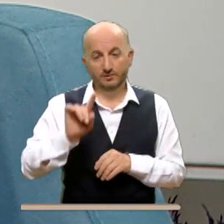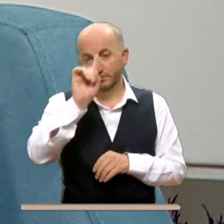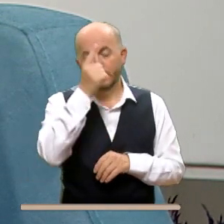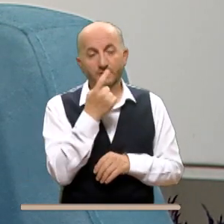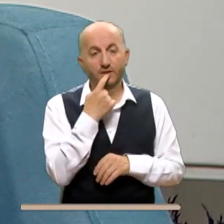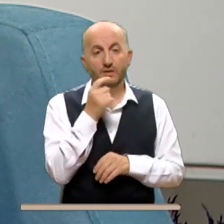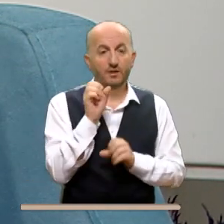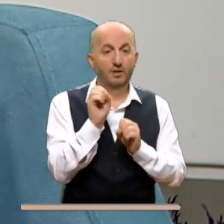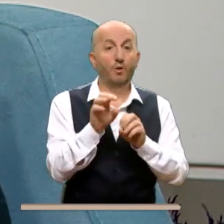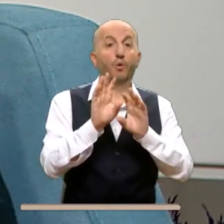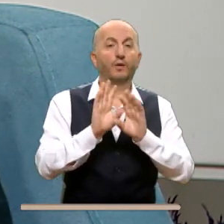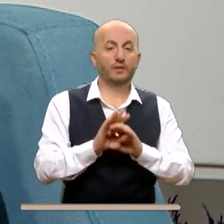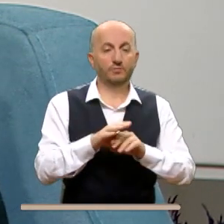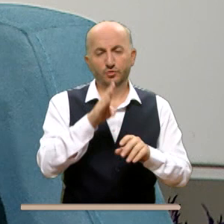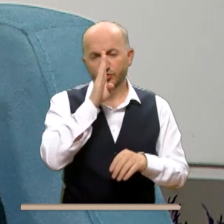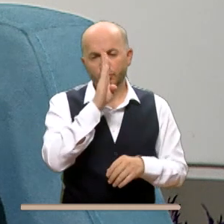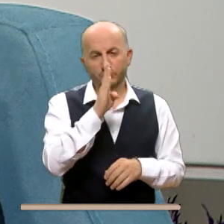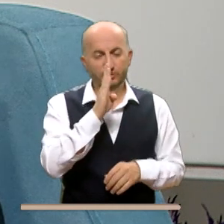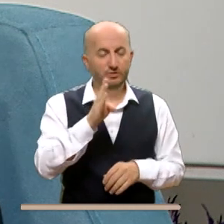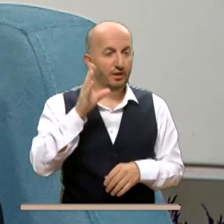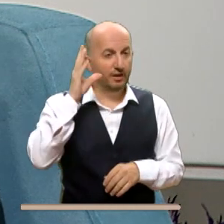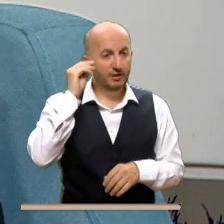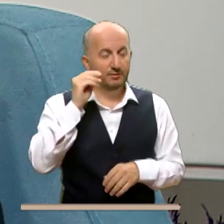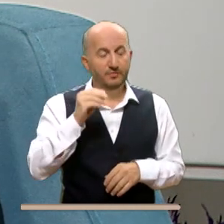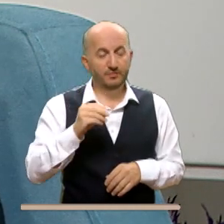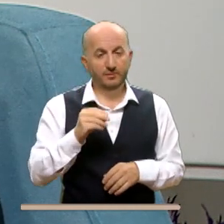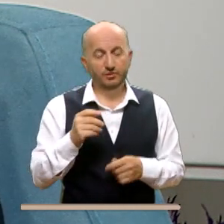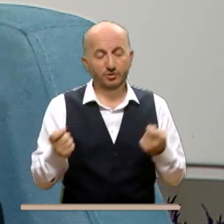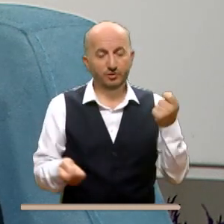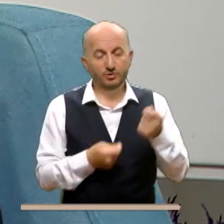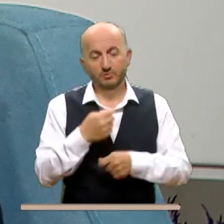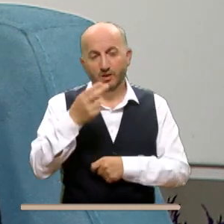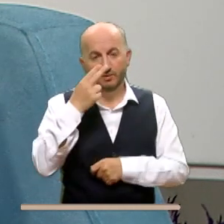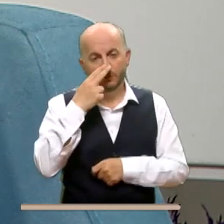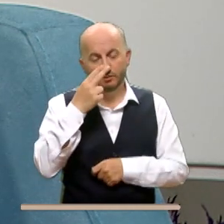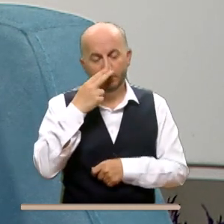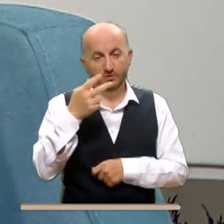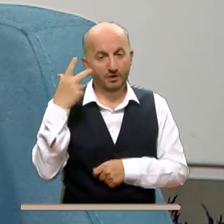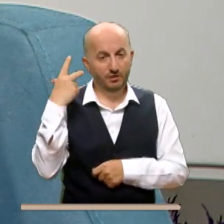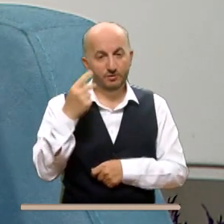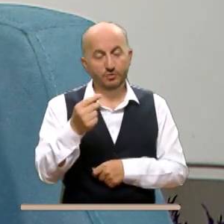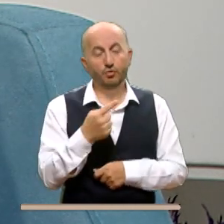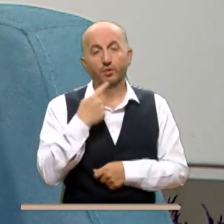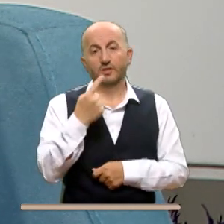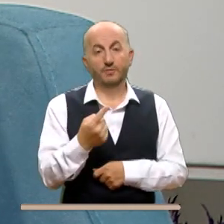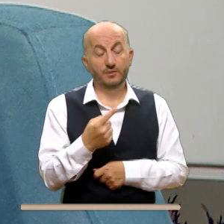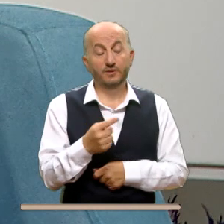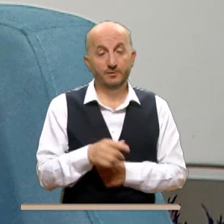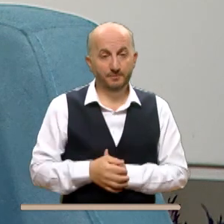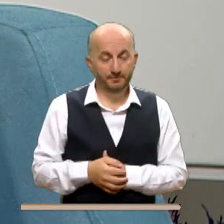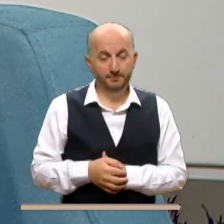öğretmiyor. Ciddi anlamda disiplinli çalışma alışkanlığı da aşılıyor diyebilirim. Bir